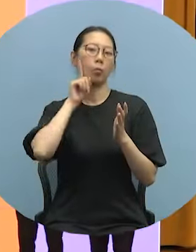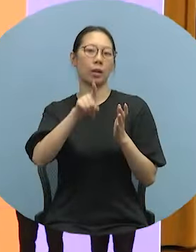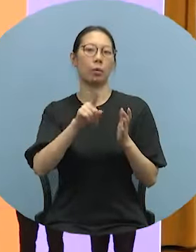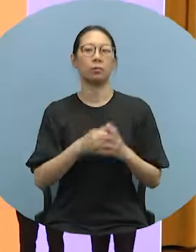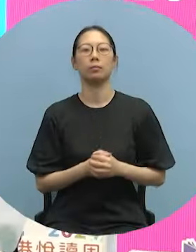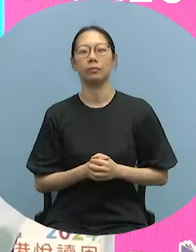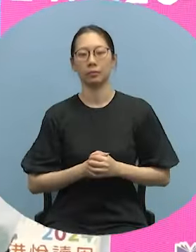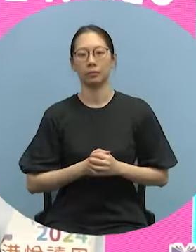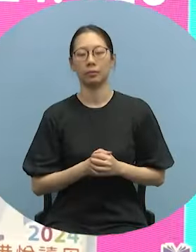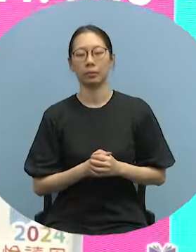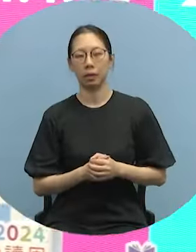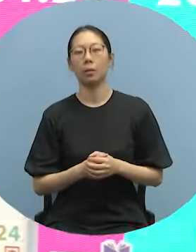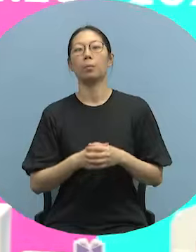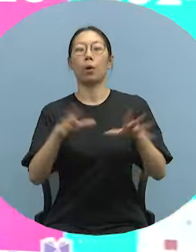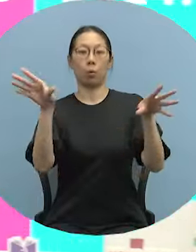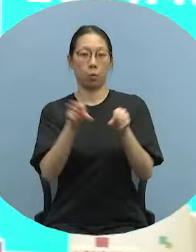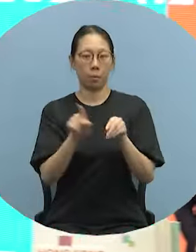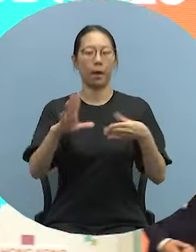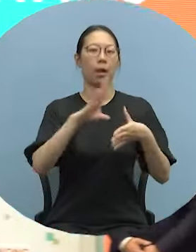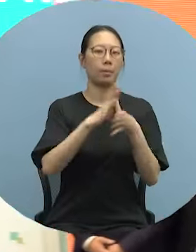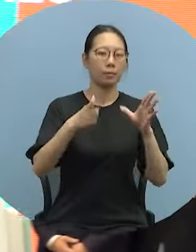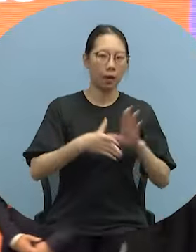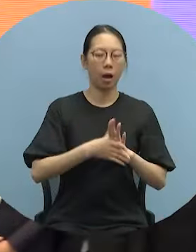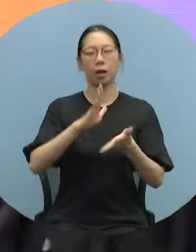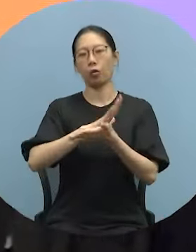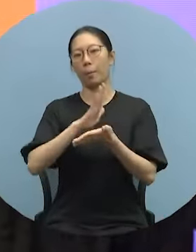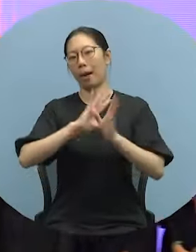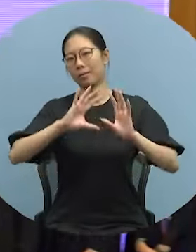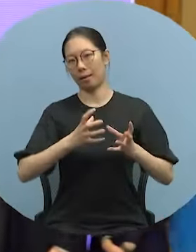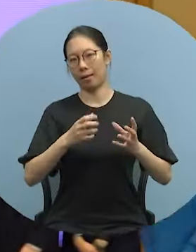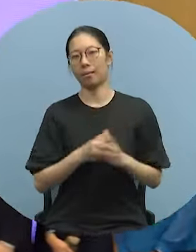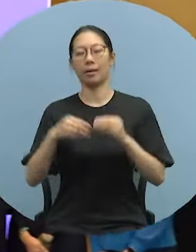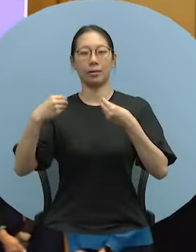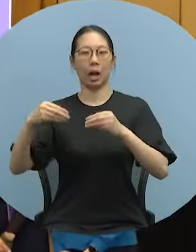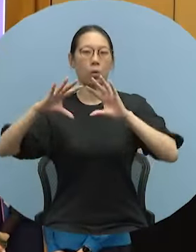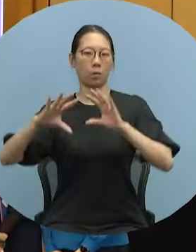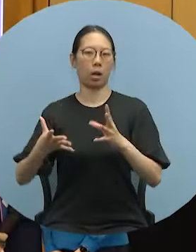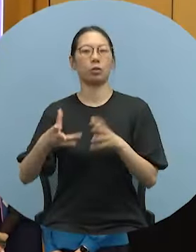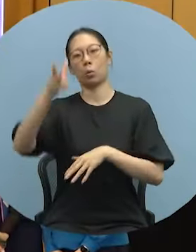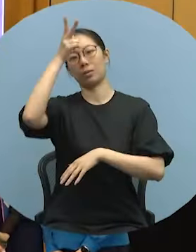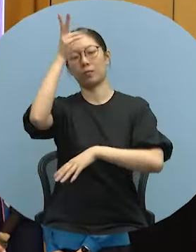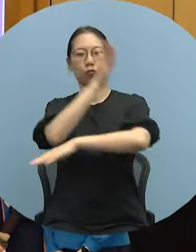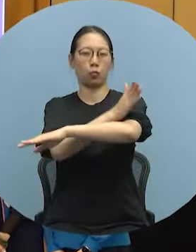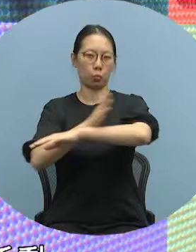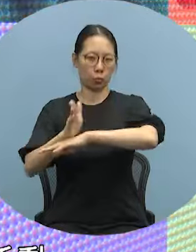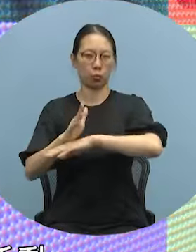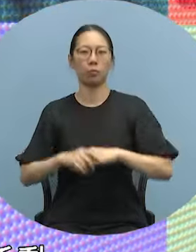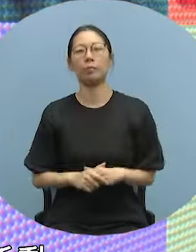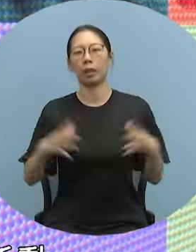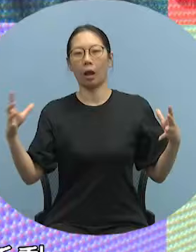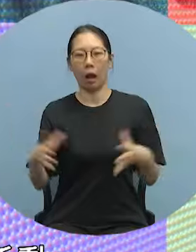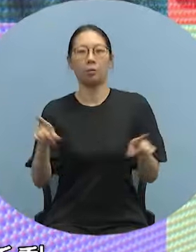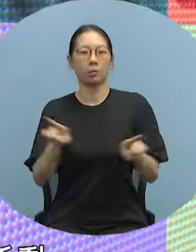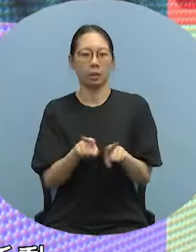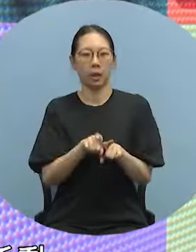閱讀週。咁我哋喺呢度咧係匯聚咗我哋文化同埋出版界啦、教育界啦，同埋公共圖書館咧一齊去